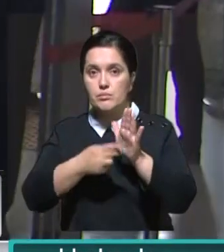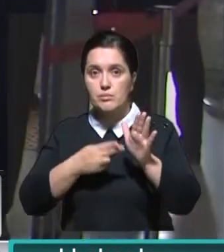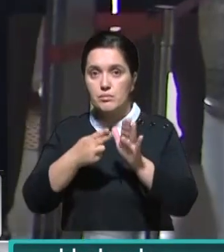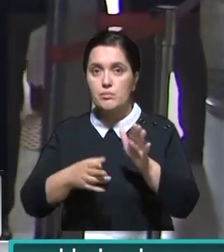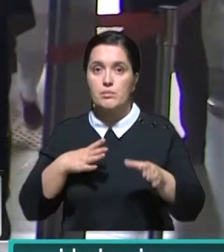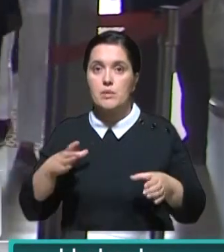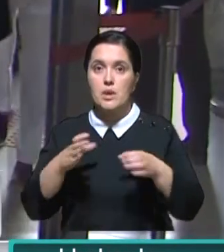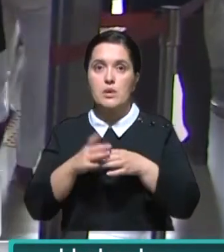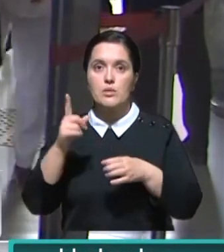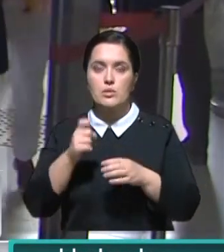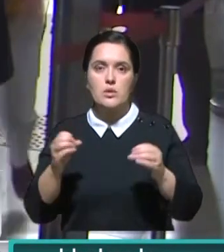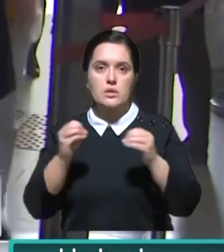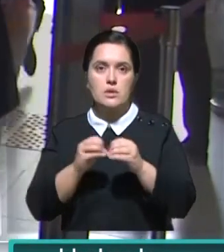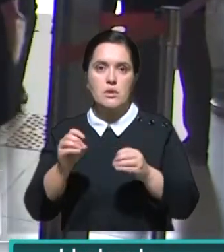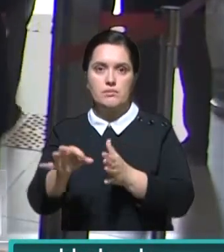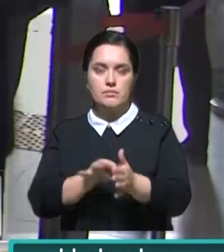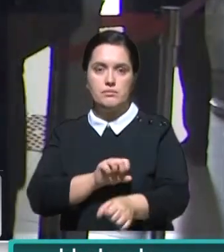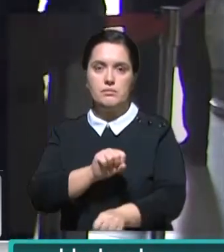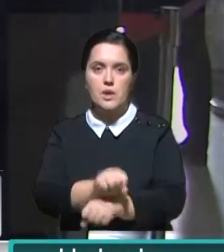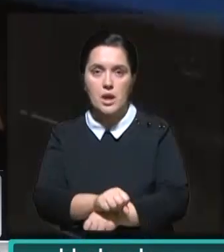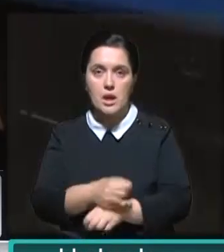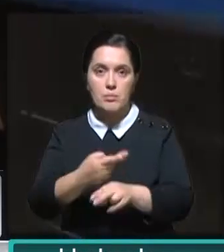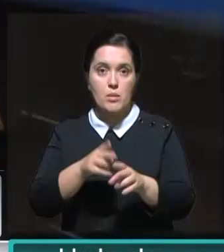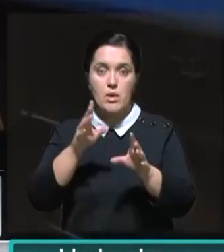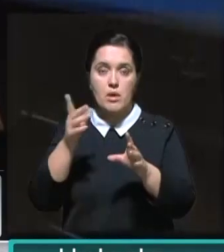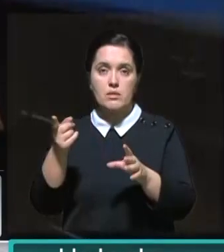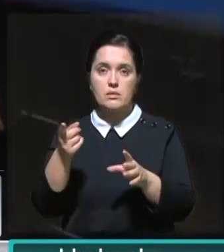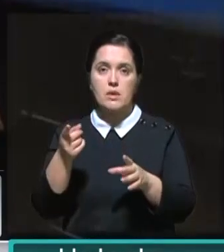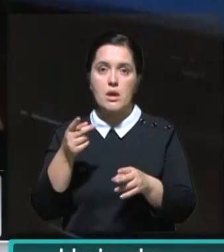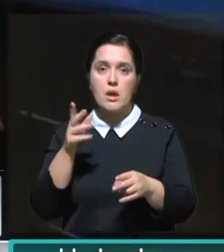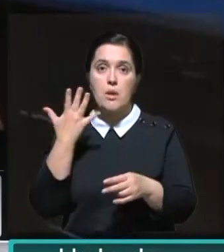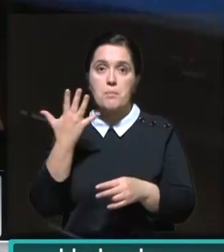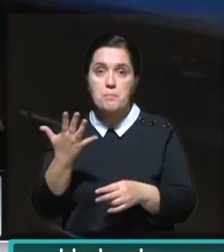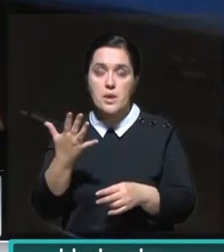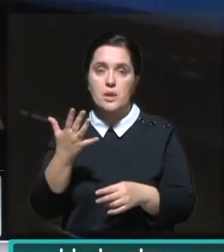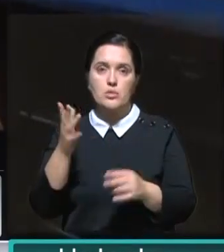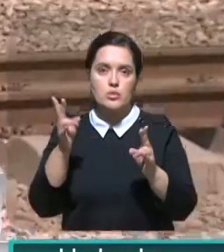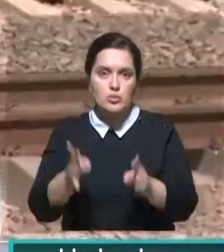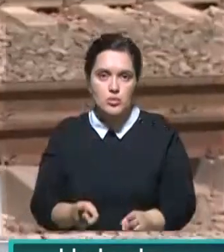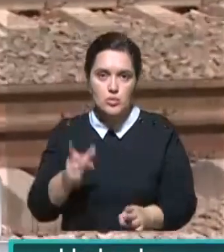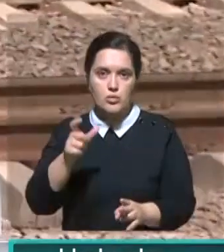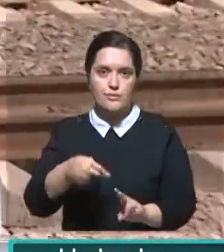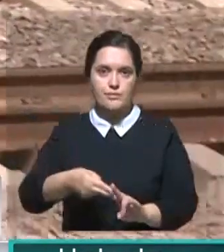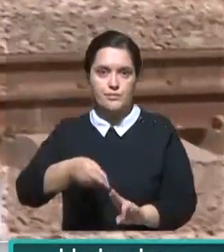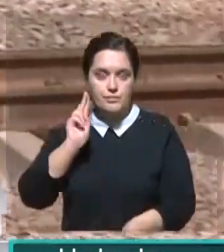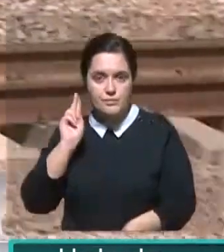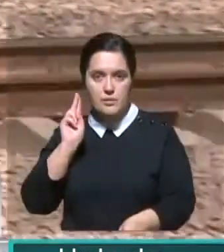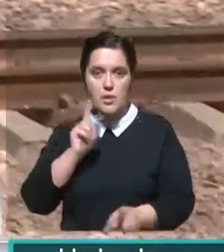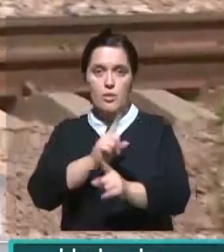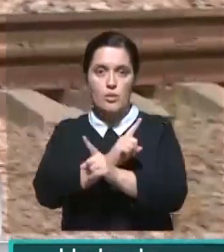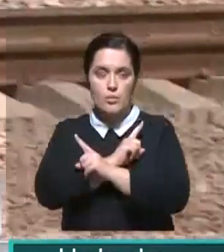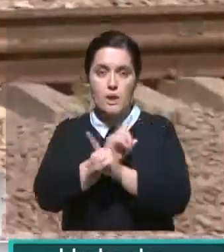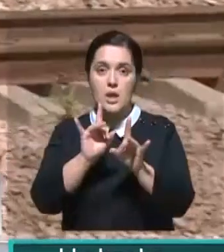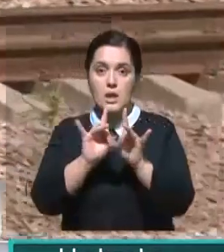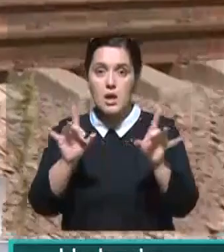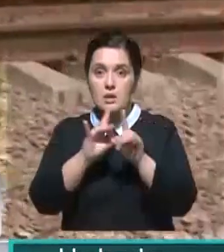совершено 110 экстренных торможений. Но, к сожалению, не удалось избежать 5 случаев наезда на человека со смертельным исходом.